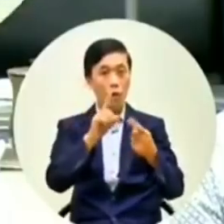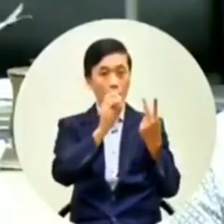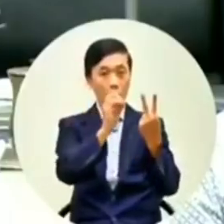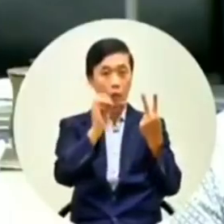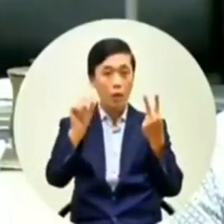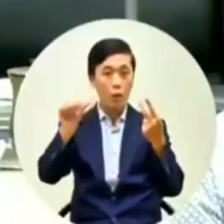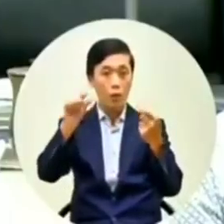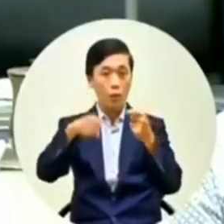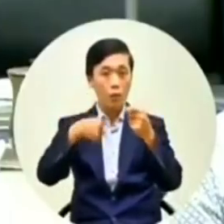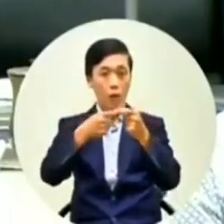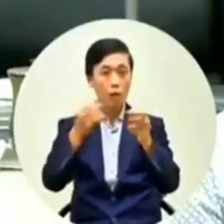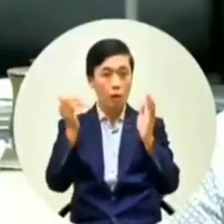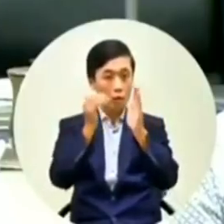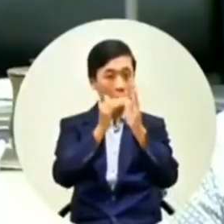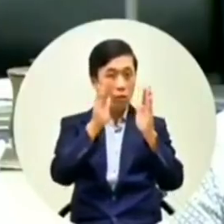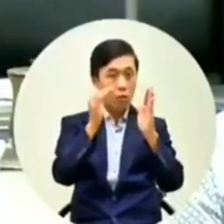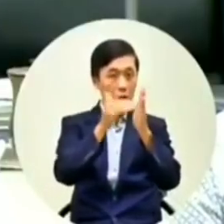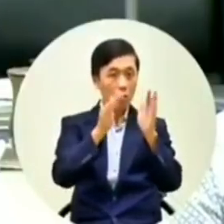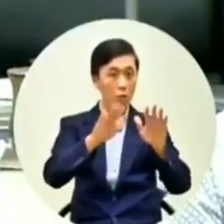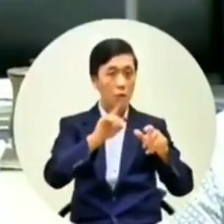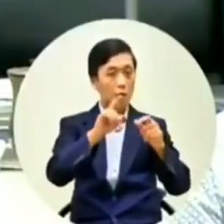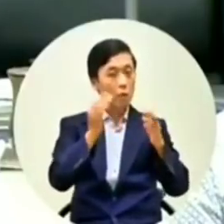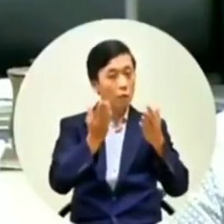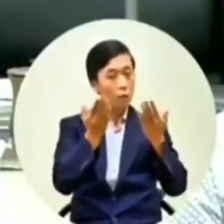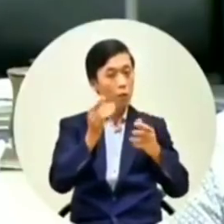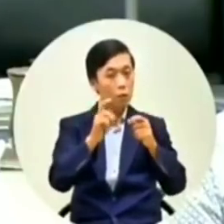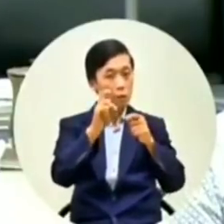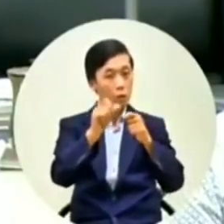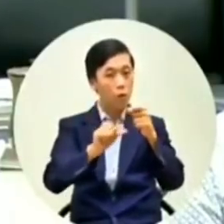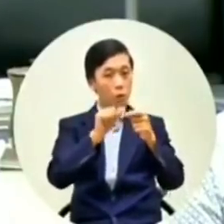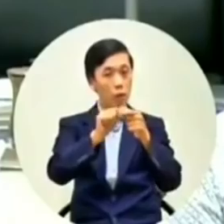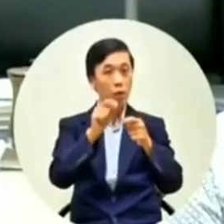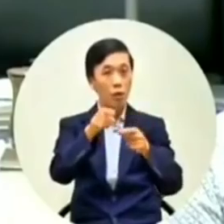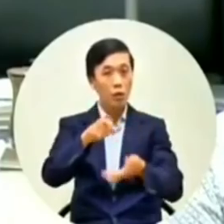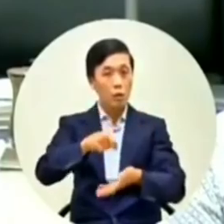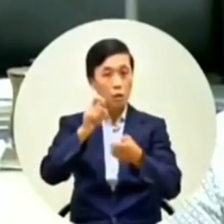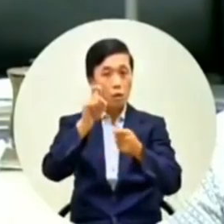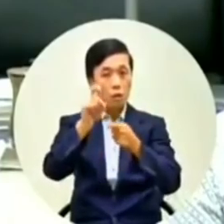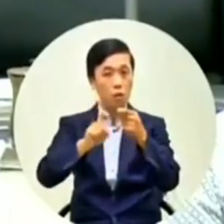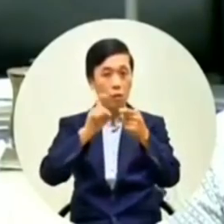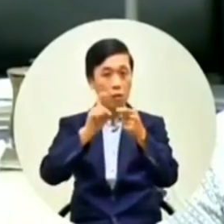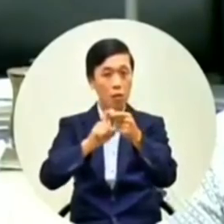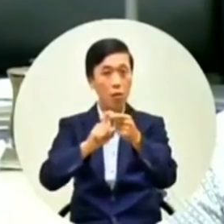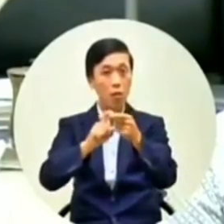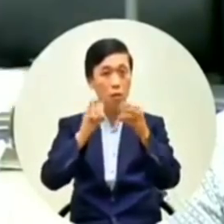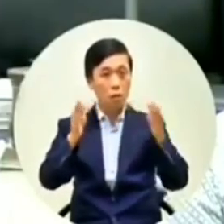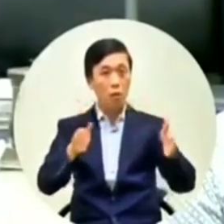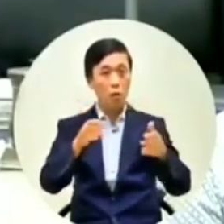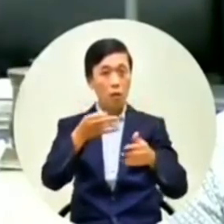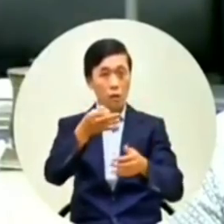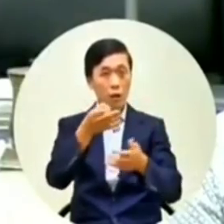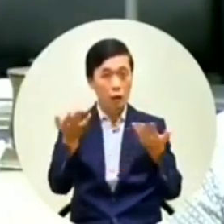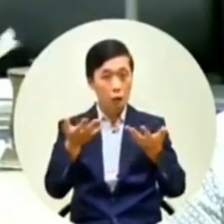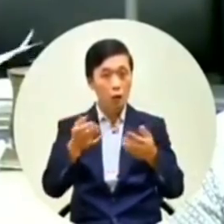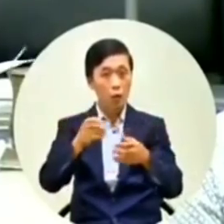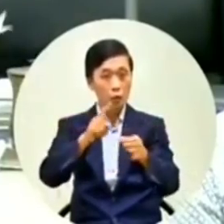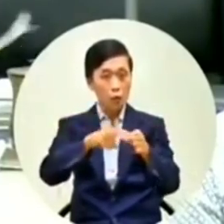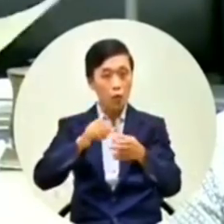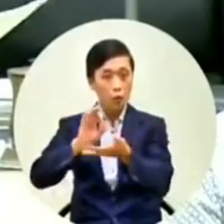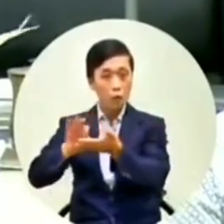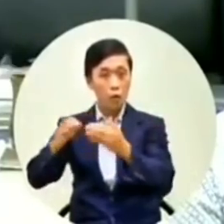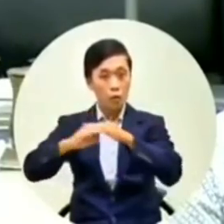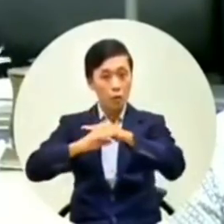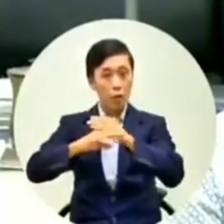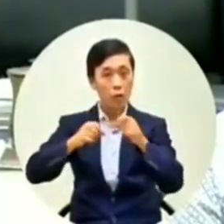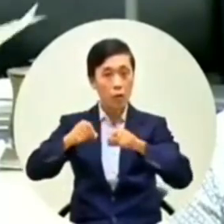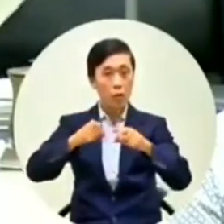2005年，距离现在才15年嘛，你也提了一个10年的财务收支平衡计划。那请问一